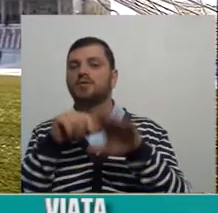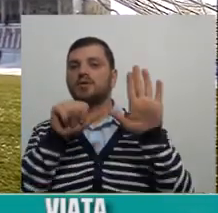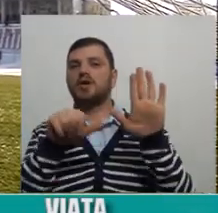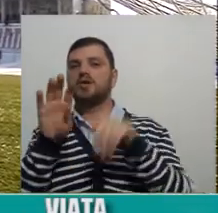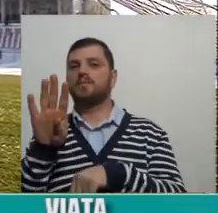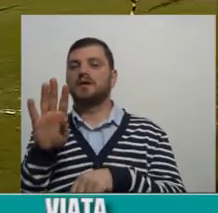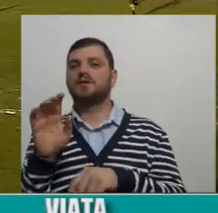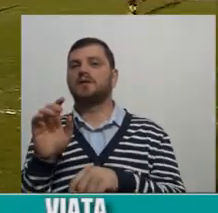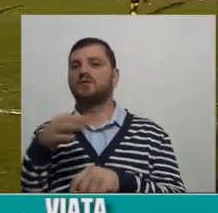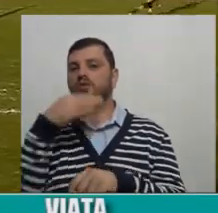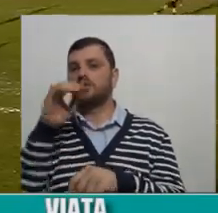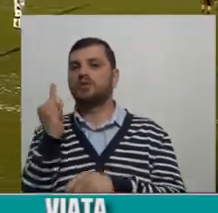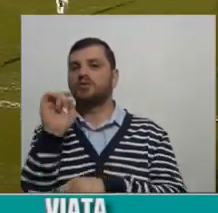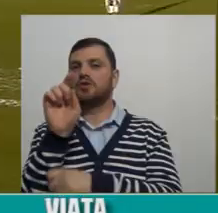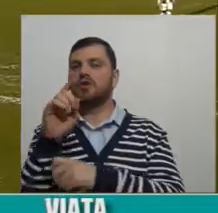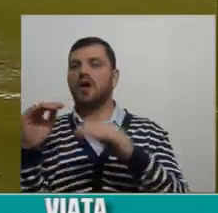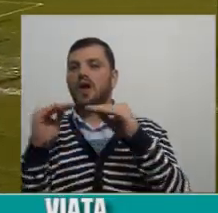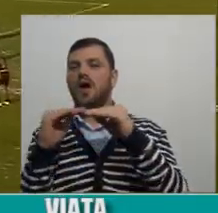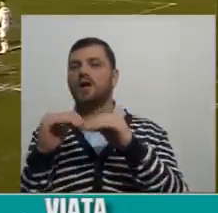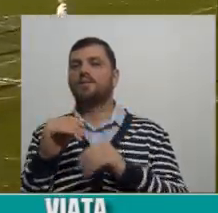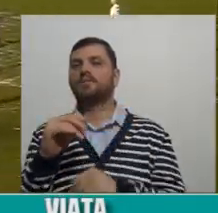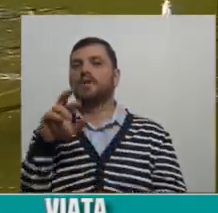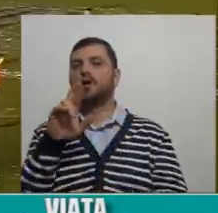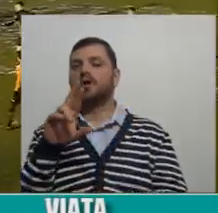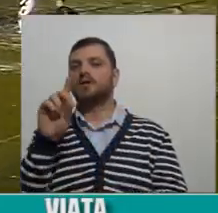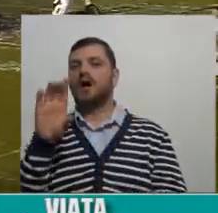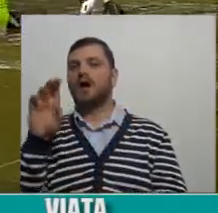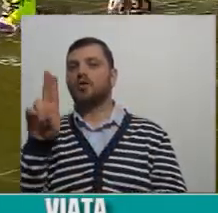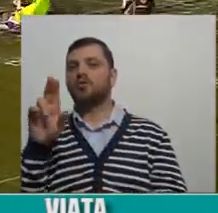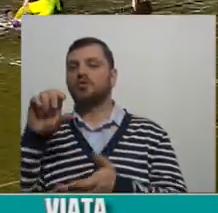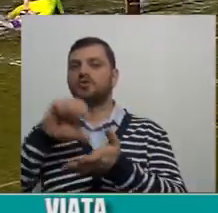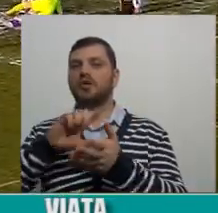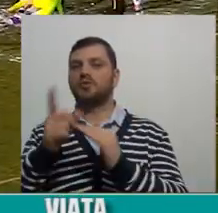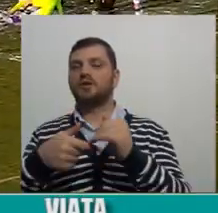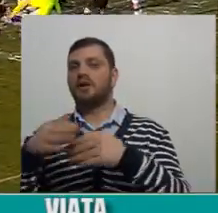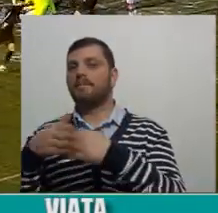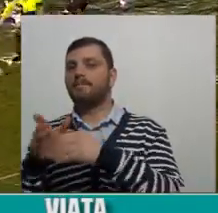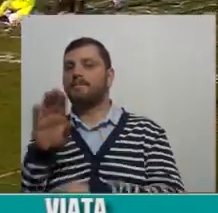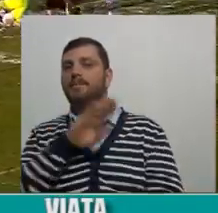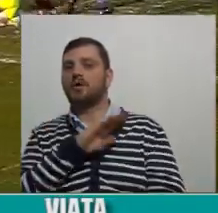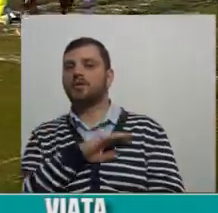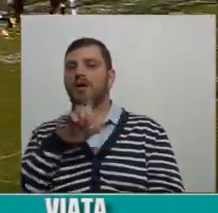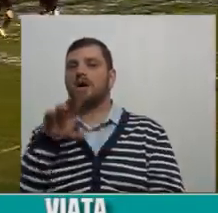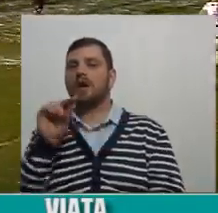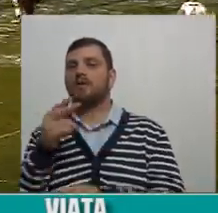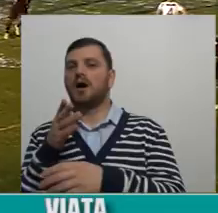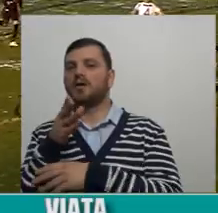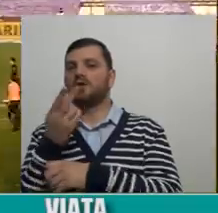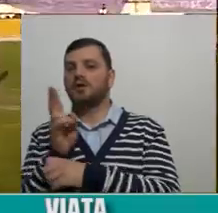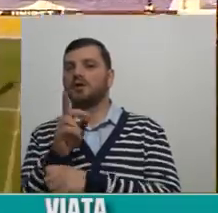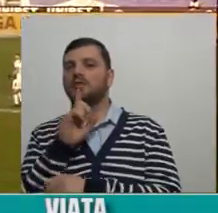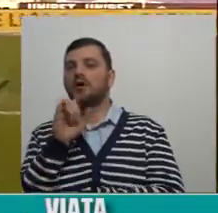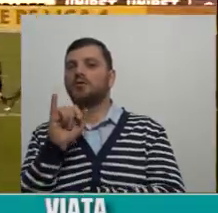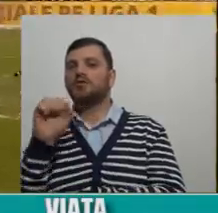secundă, iar în minutul 64 a picat și golul egalizator. Ronaldo Deaconu a centrat din lateral, portarul Grab a